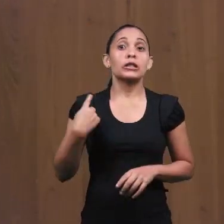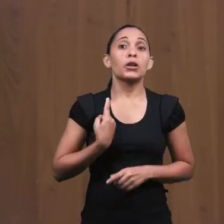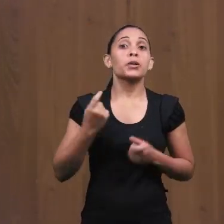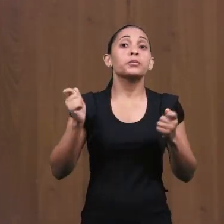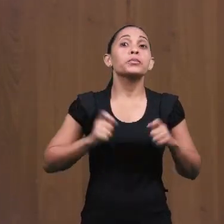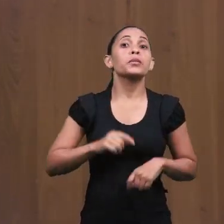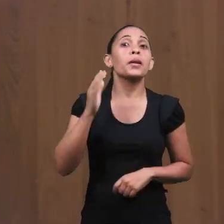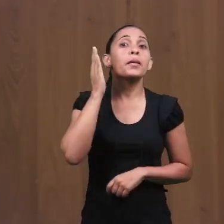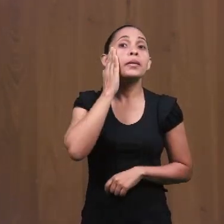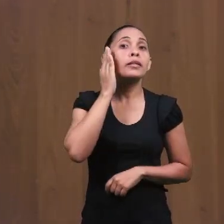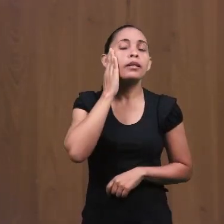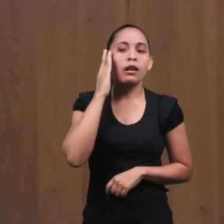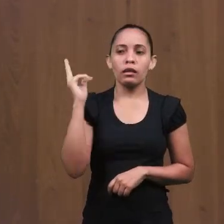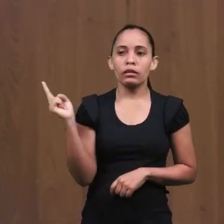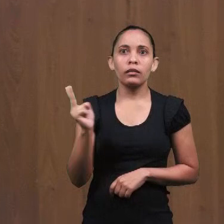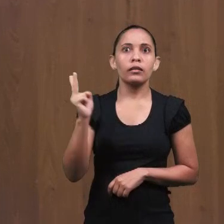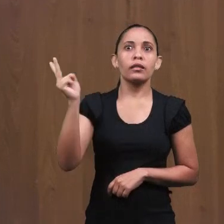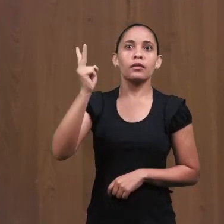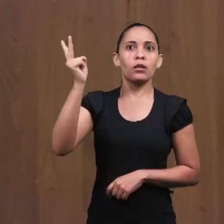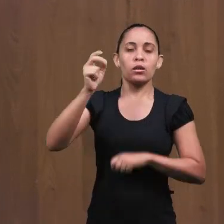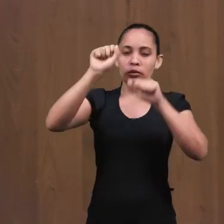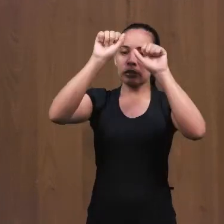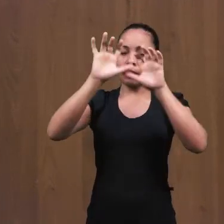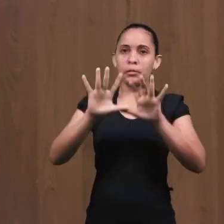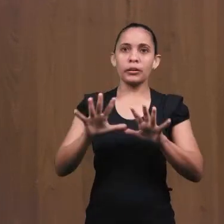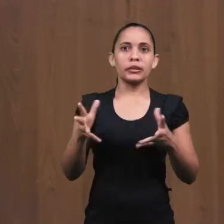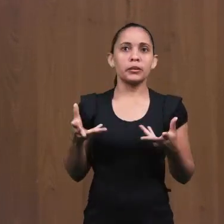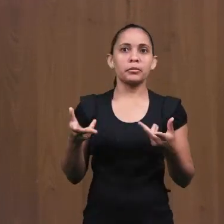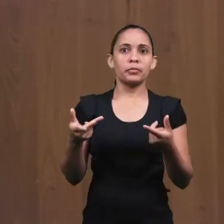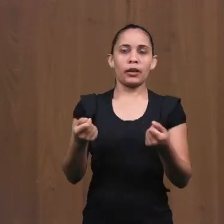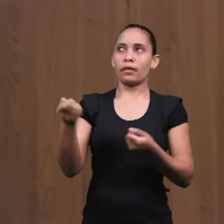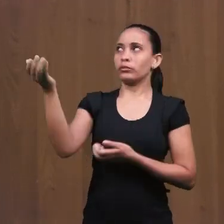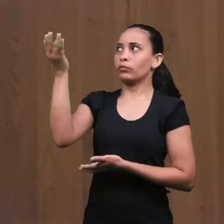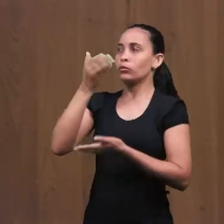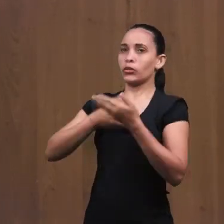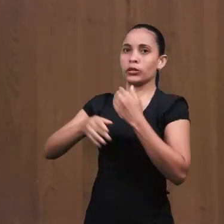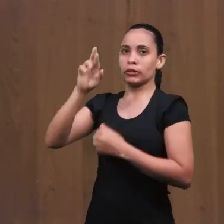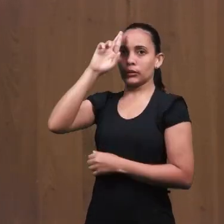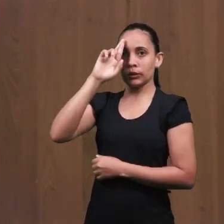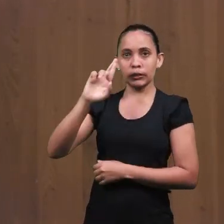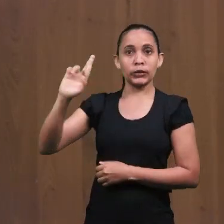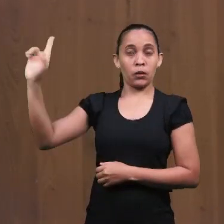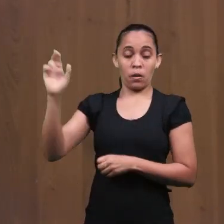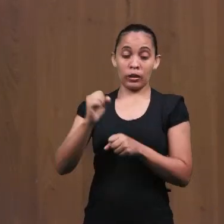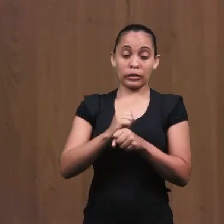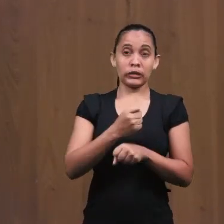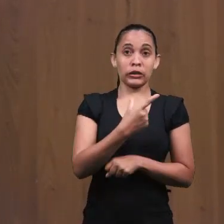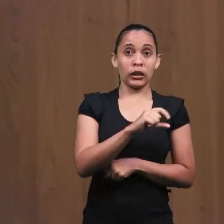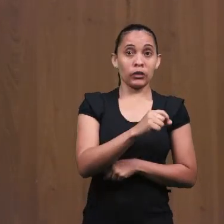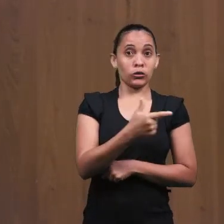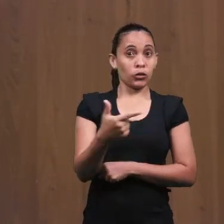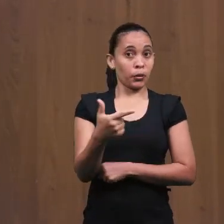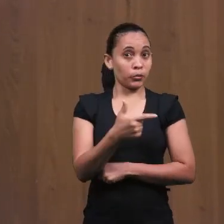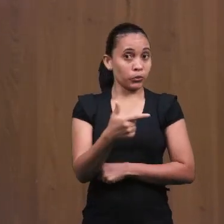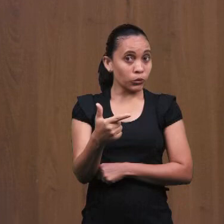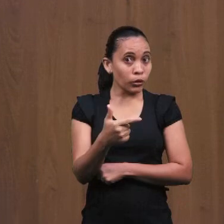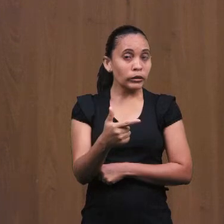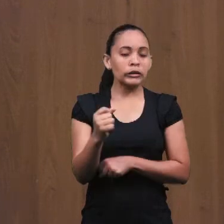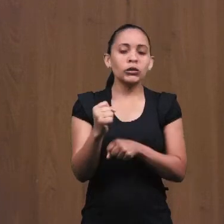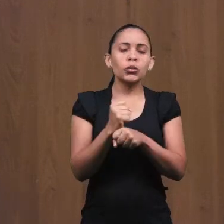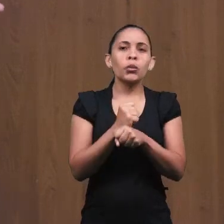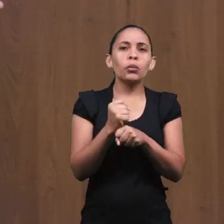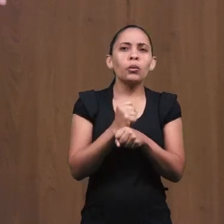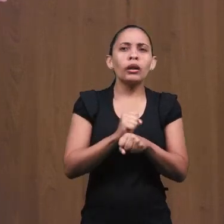de la valeur à ce second salut que nous avons reçu. Que cette année 2022 soit une année de